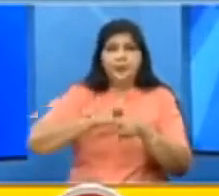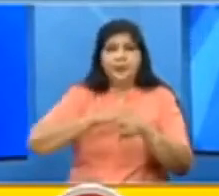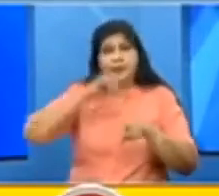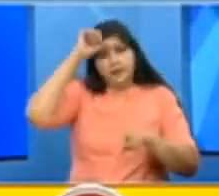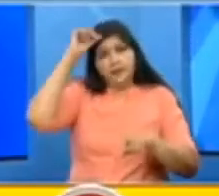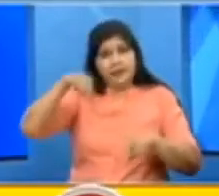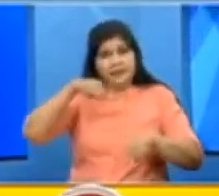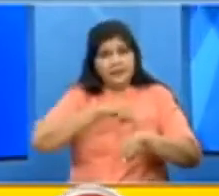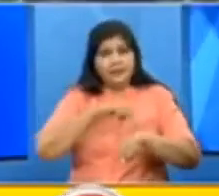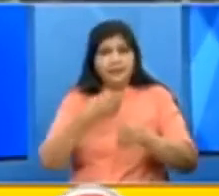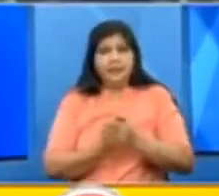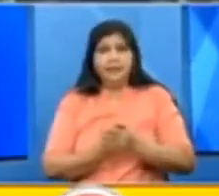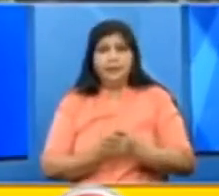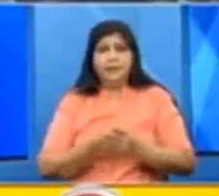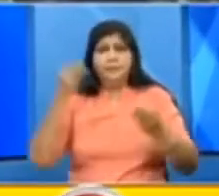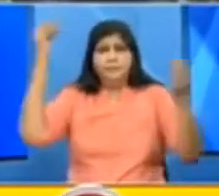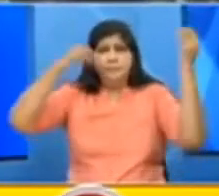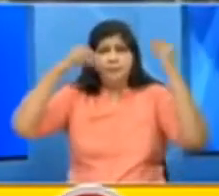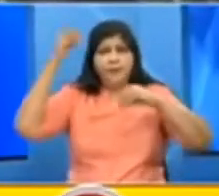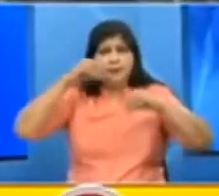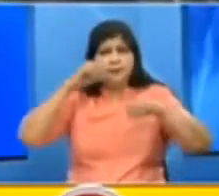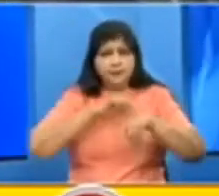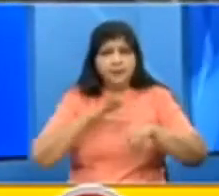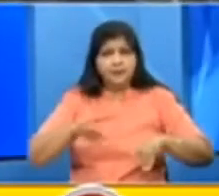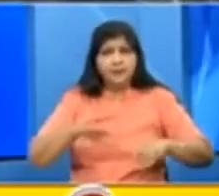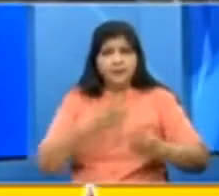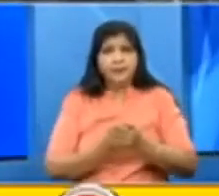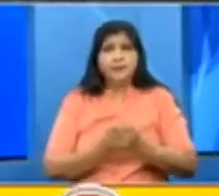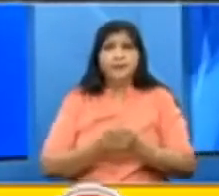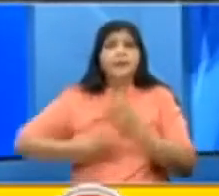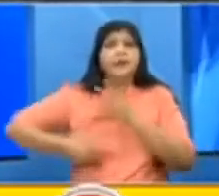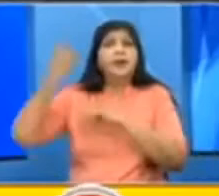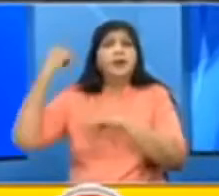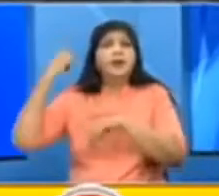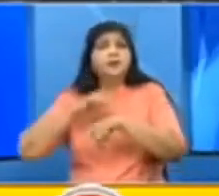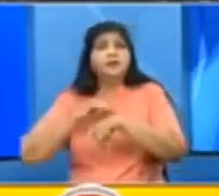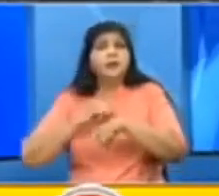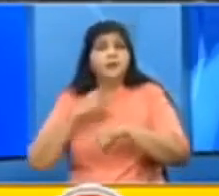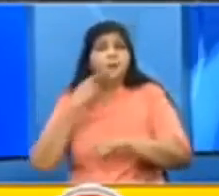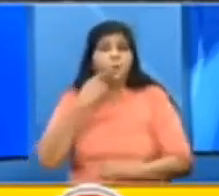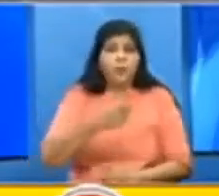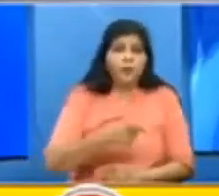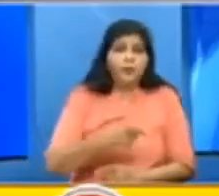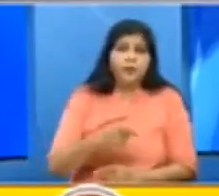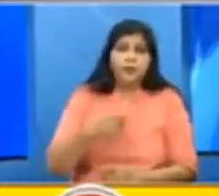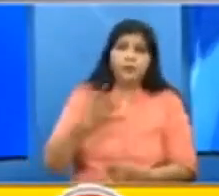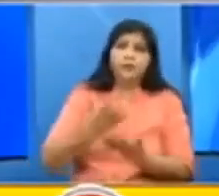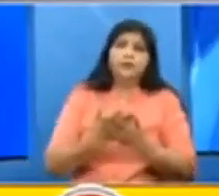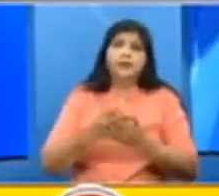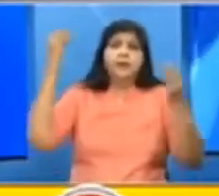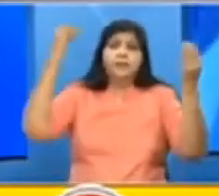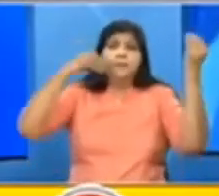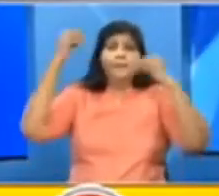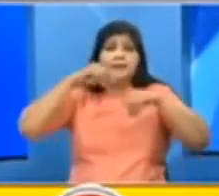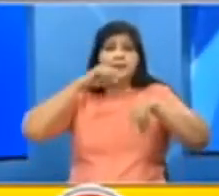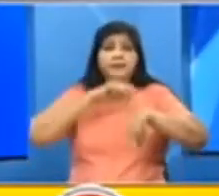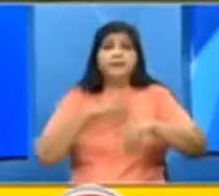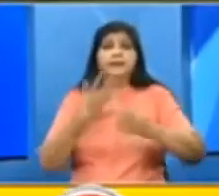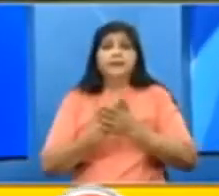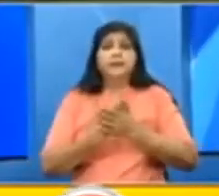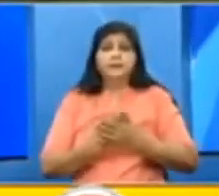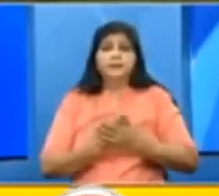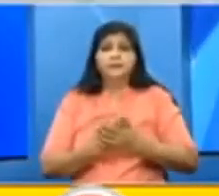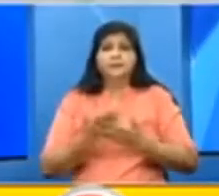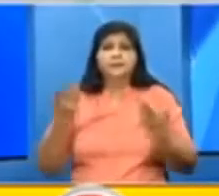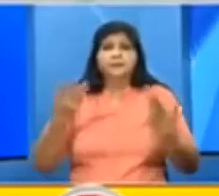इस समय बारिश का मौसम भी है। पिछली बार भी मैंने आपसे कहा था कि बरसात में गंदगी